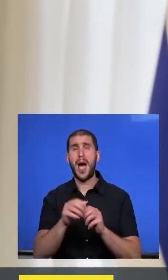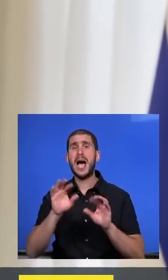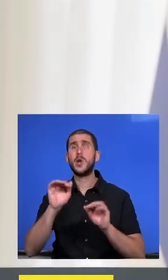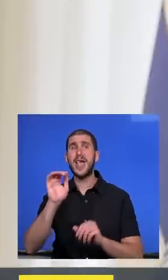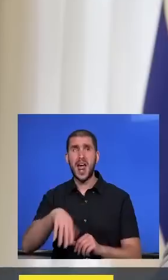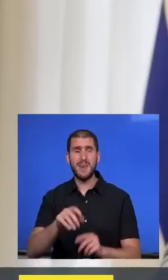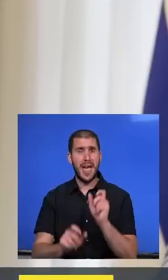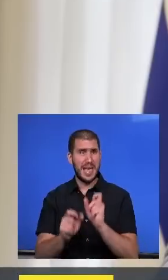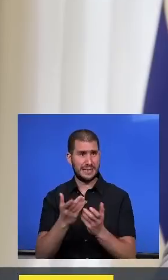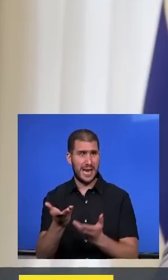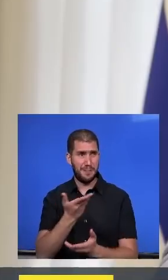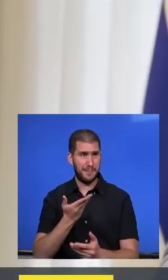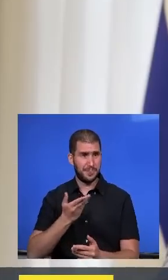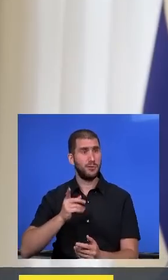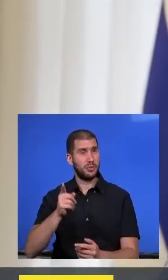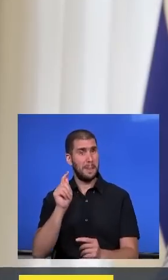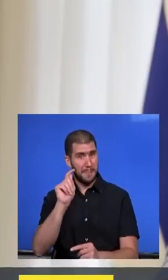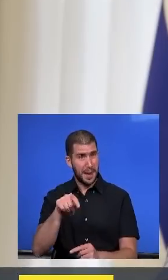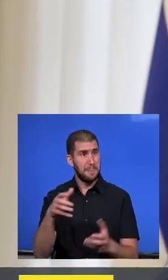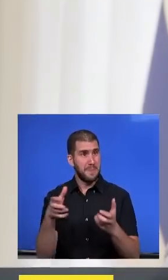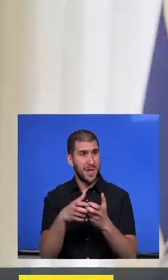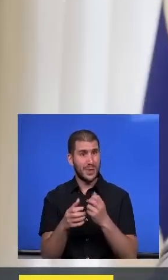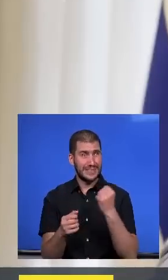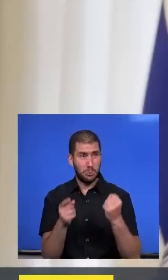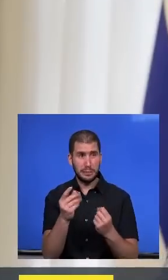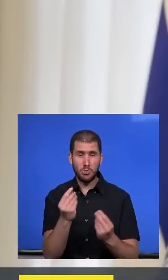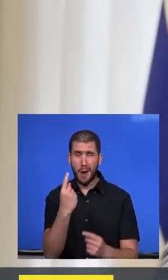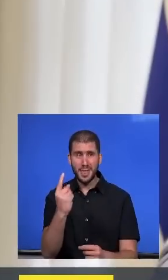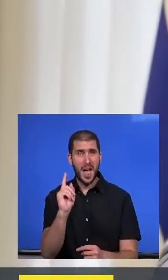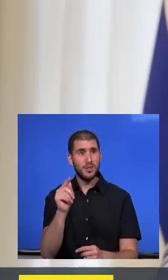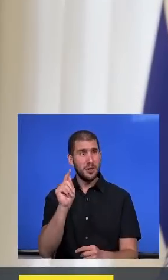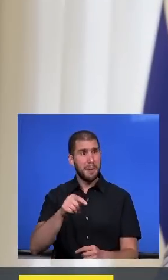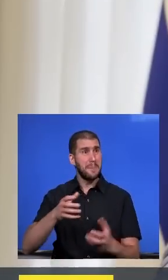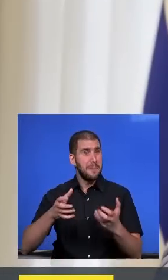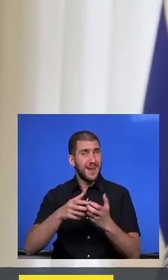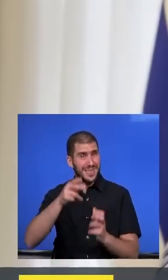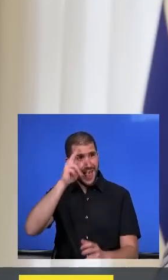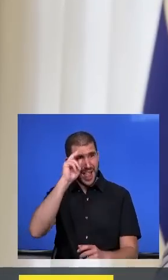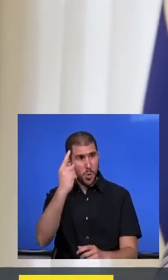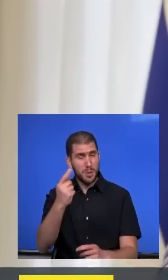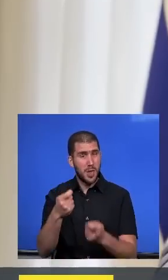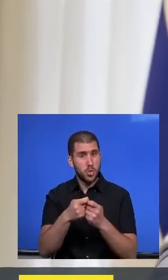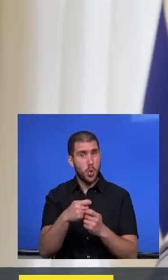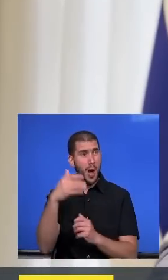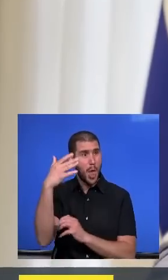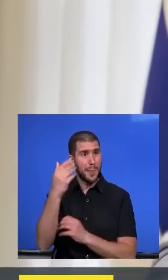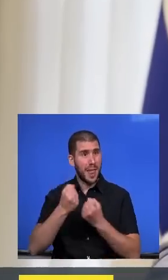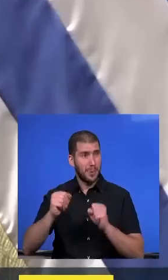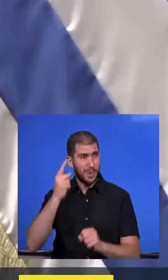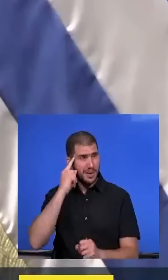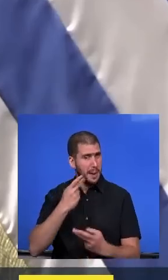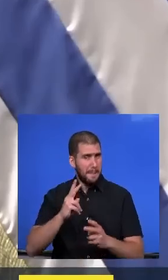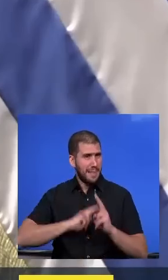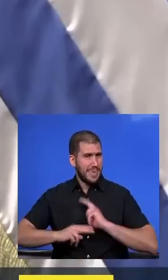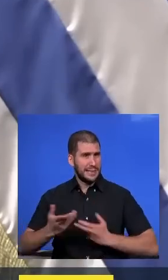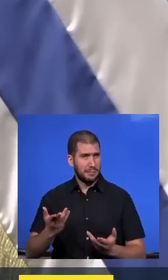של אזרחים, וכשזה מגיע ממפלגות השמאל זה דבר אחד, אבל כשזה מגיע ממפלגת הליכוד, מתנועה לאומית ליברלית, הדבר הזה הוא בלתי נסבל.